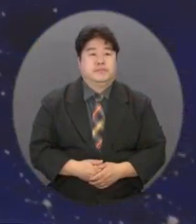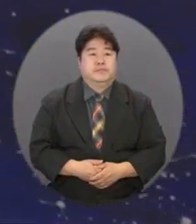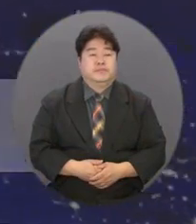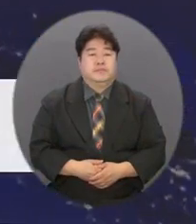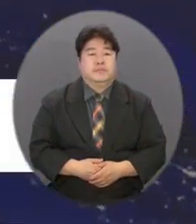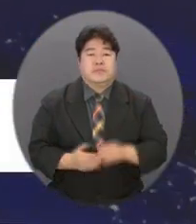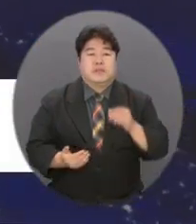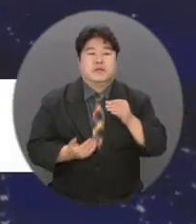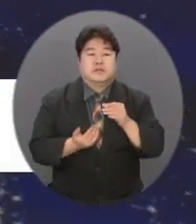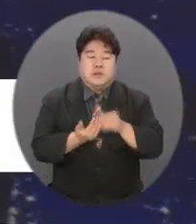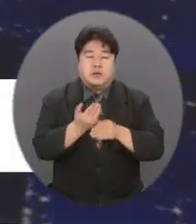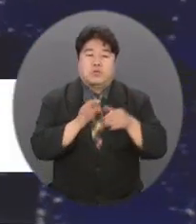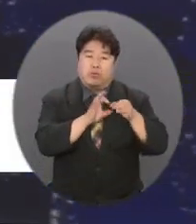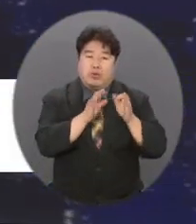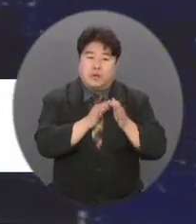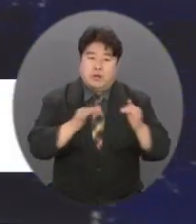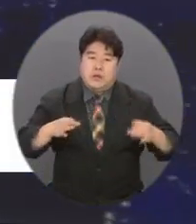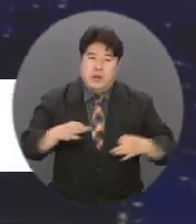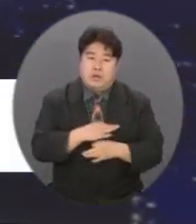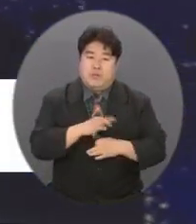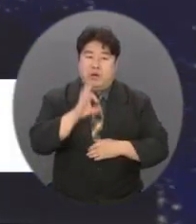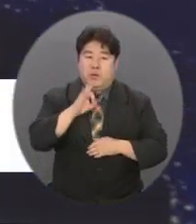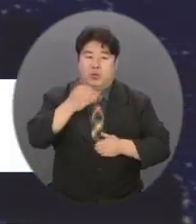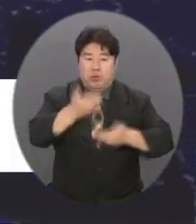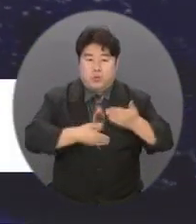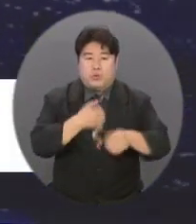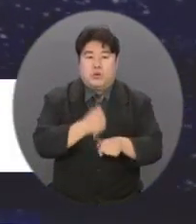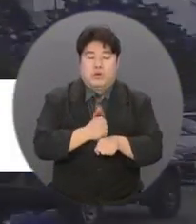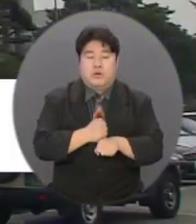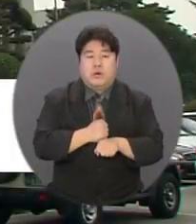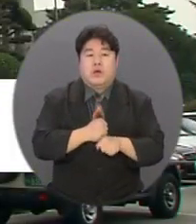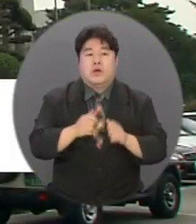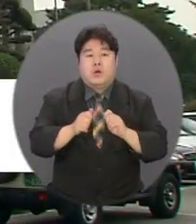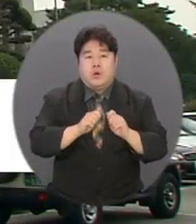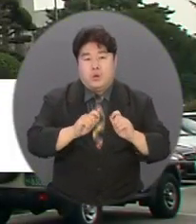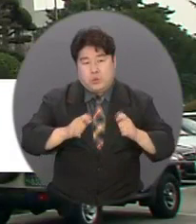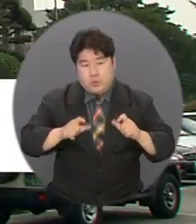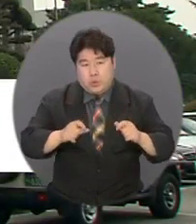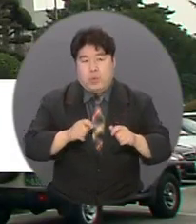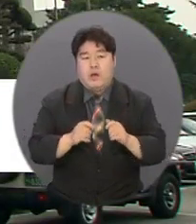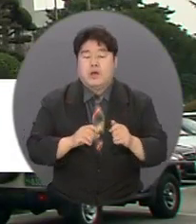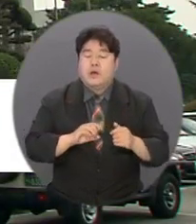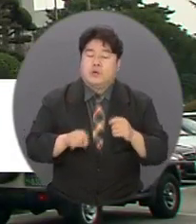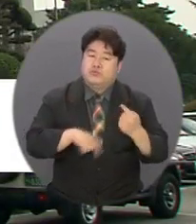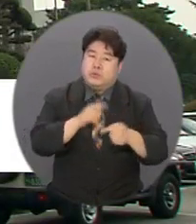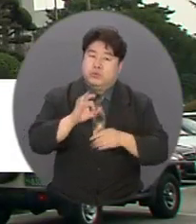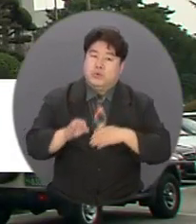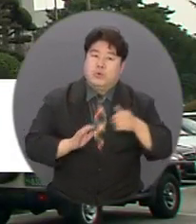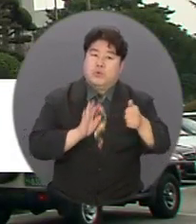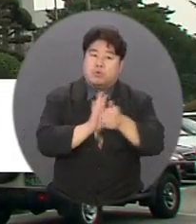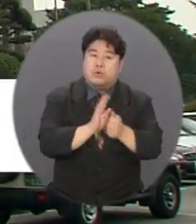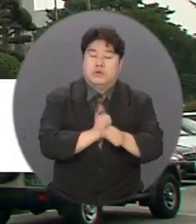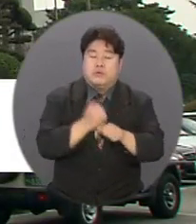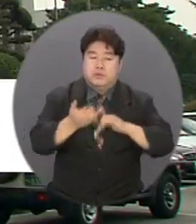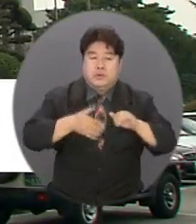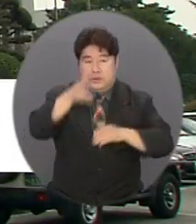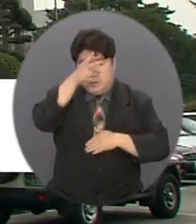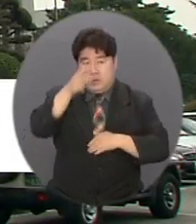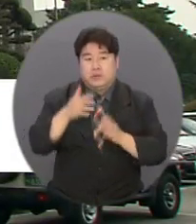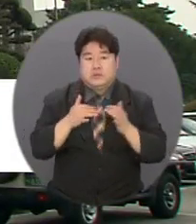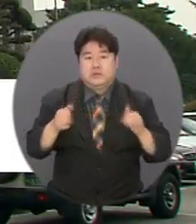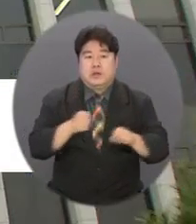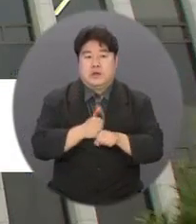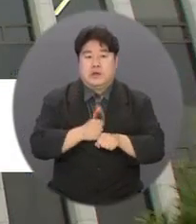사건 관계 인과 부정한 금전거래를 하고 도박 운영 자금을 지원한 혐의로 재판에 넘겨진 전직 경찰관이